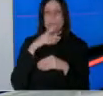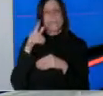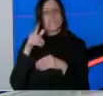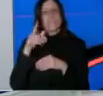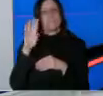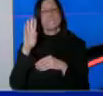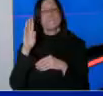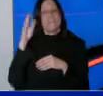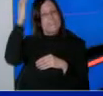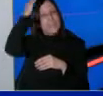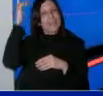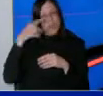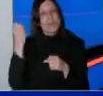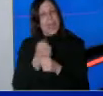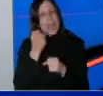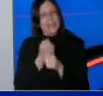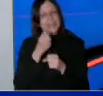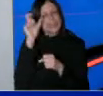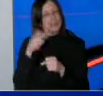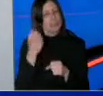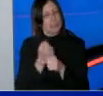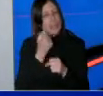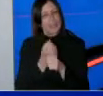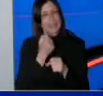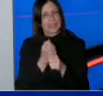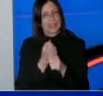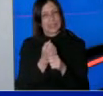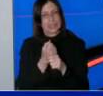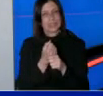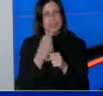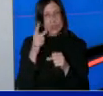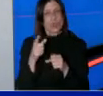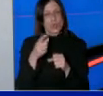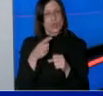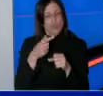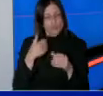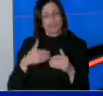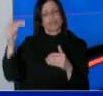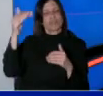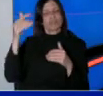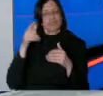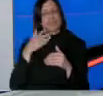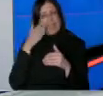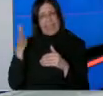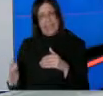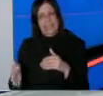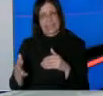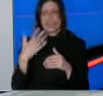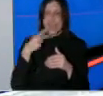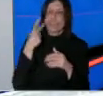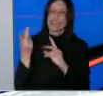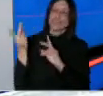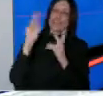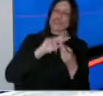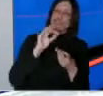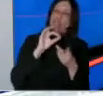הוא פרגמטיסט. אני לא אוהב כל מה שהוא עושה, אבל הוא איש פרגמטיסט. אני חושב ש פוש קאמס תושב, הוא רץ קדימה פנימה, אבל רגע, אני רוצה לראות לך עכשיו את הצד השני